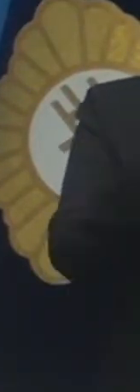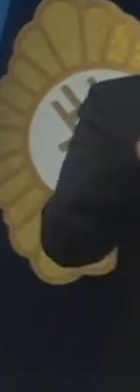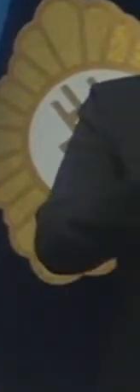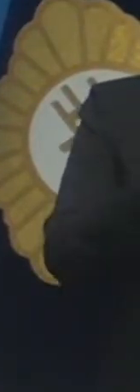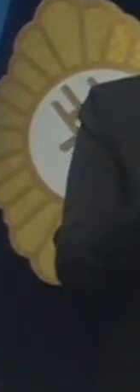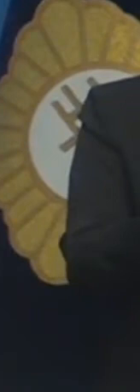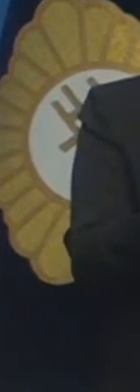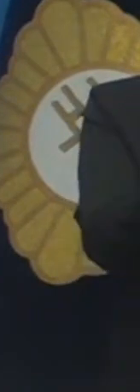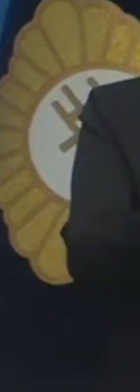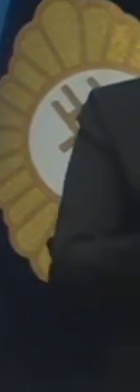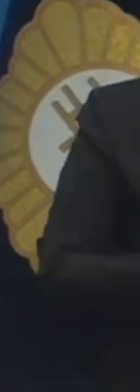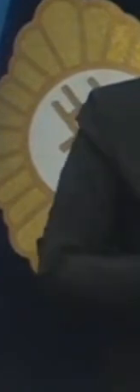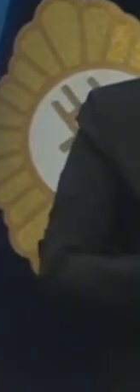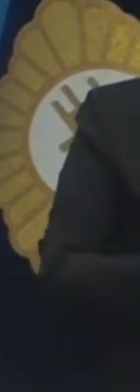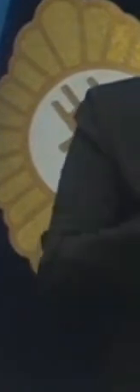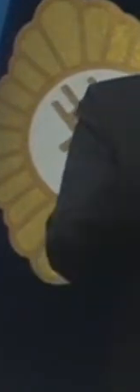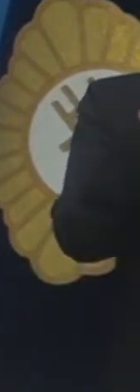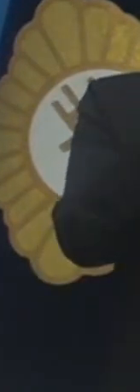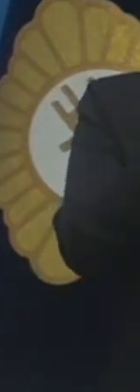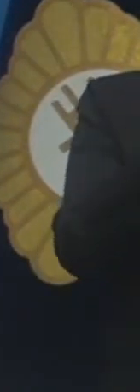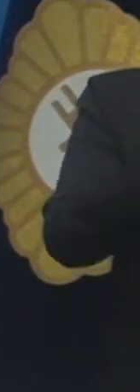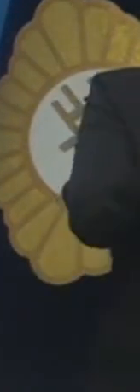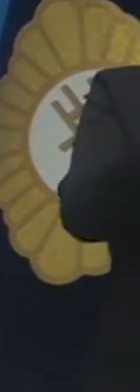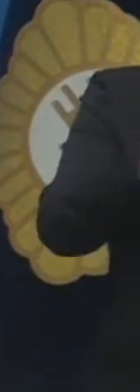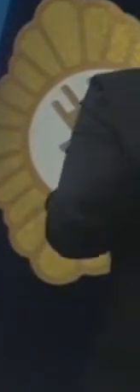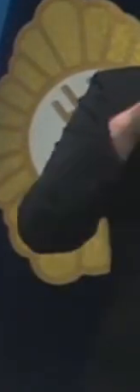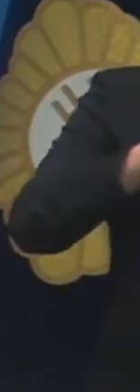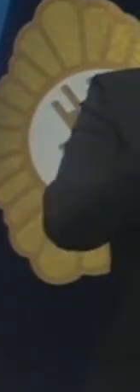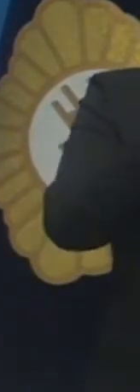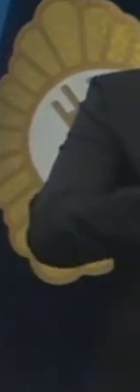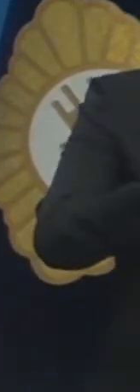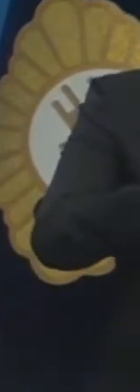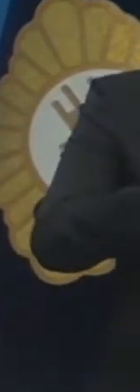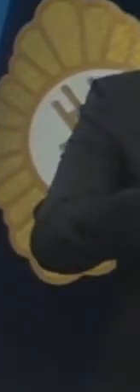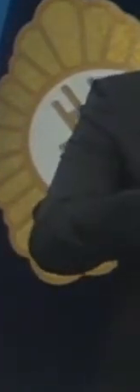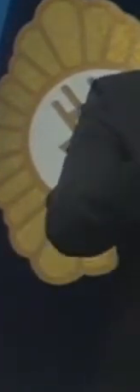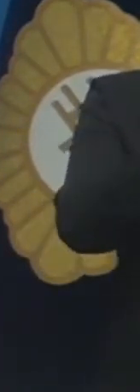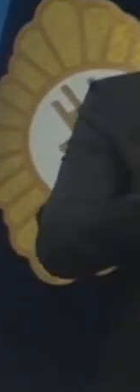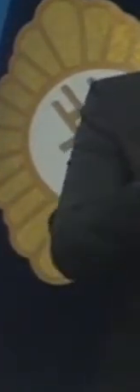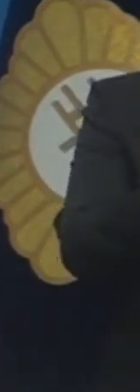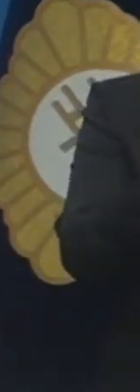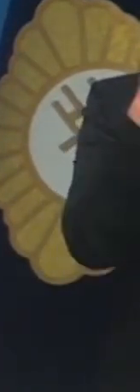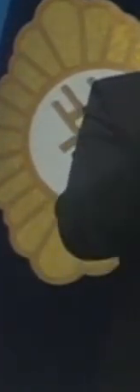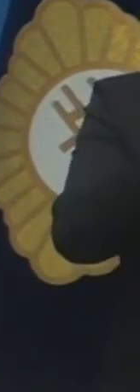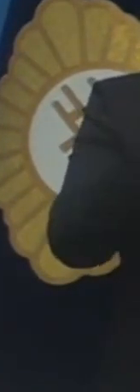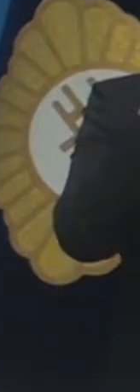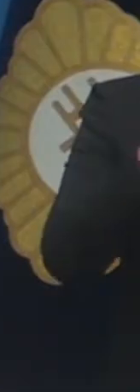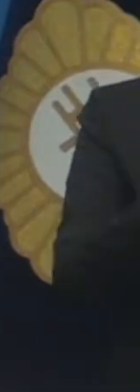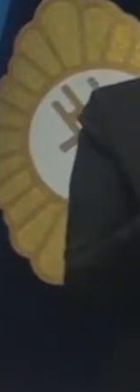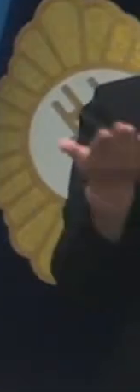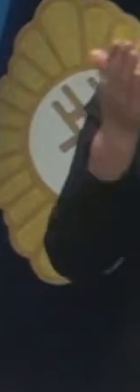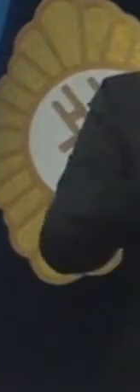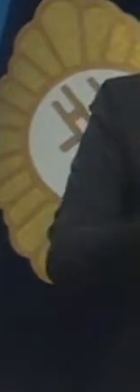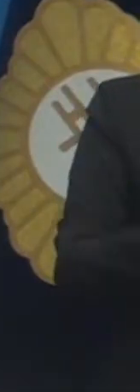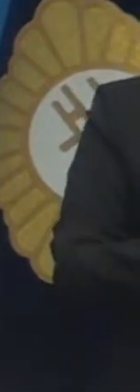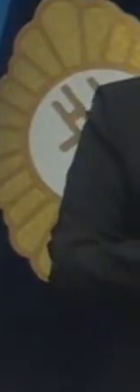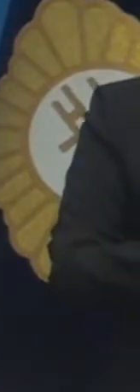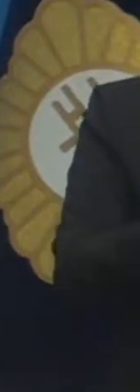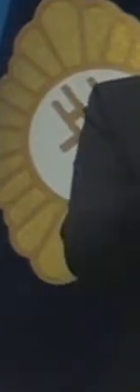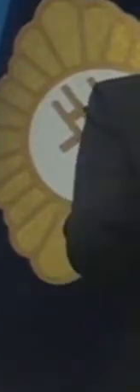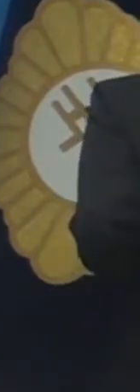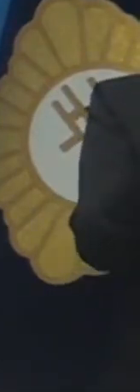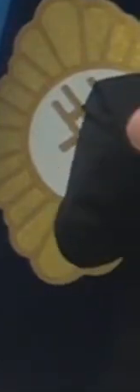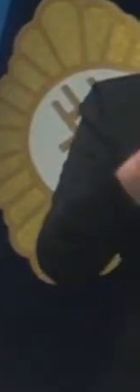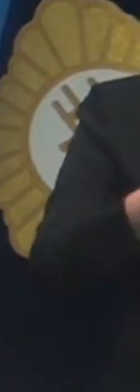규정 그리고 대학원위원회 등 내부 절차를 거칠 것으로 알려져 있습니다. 그러나 그간의